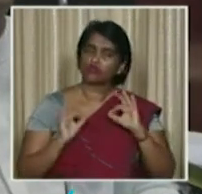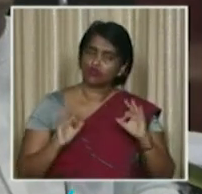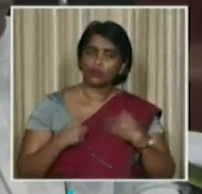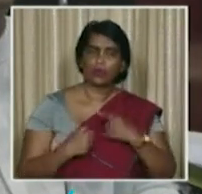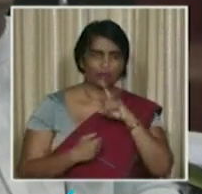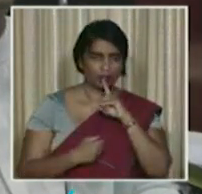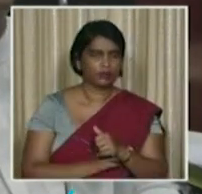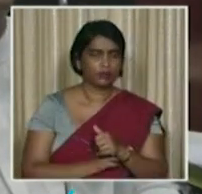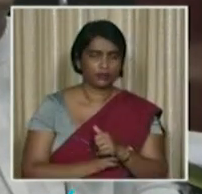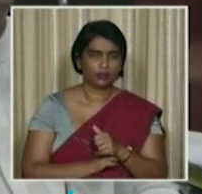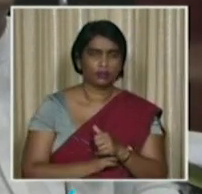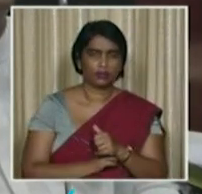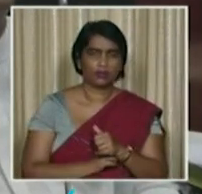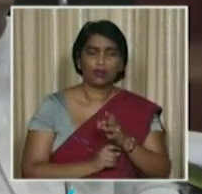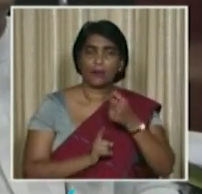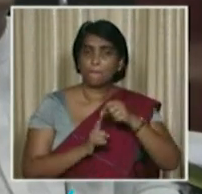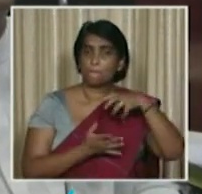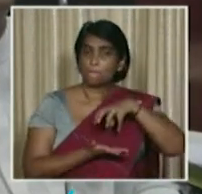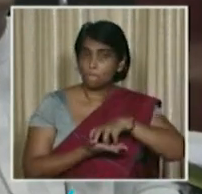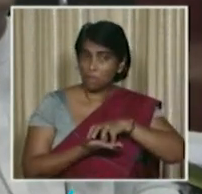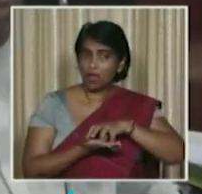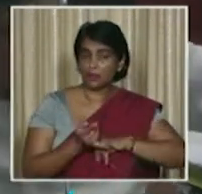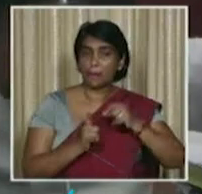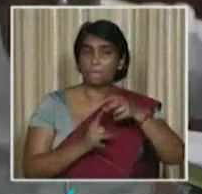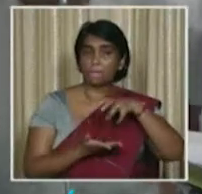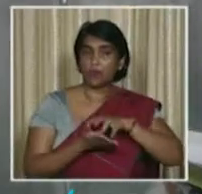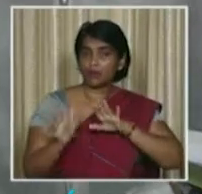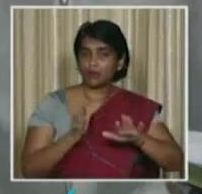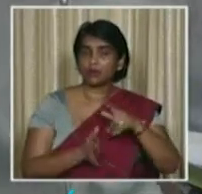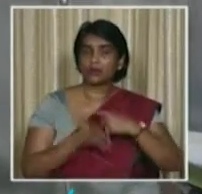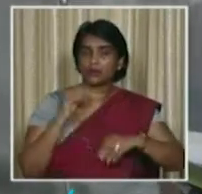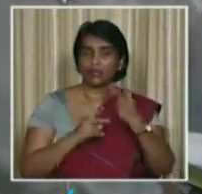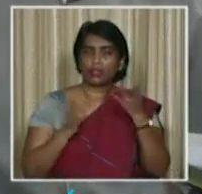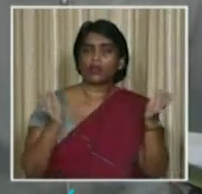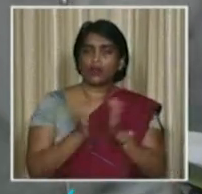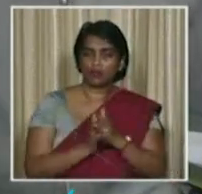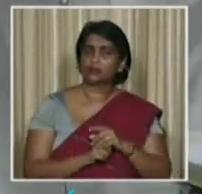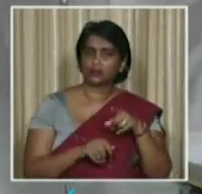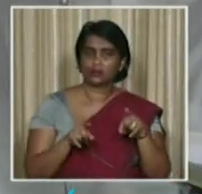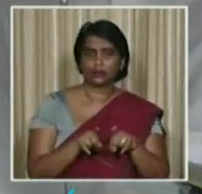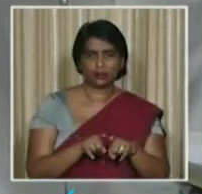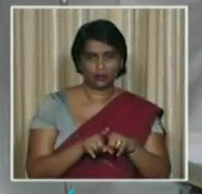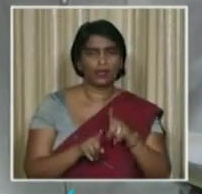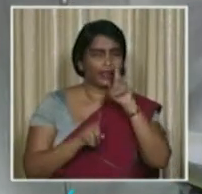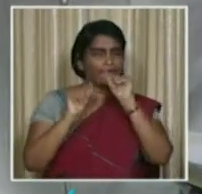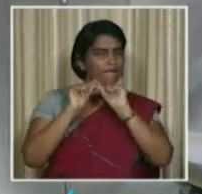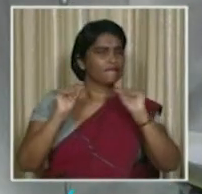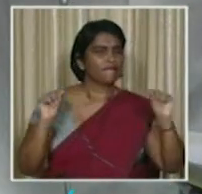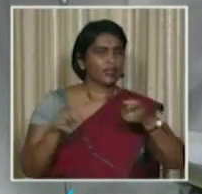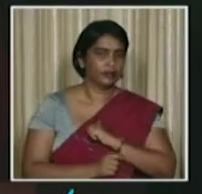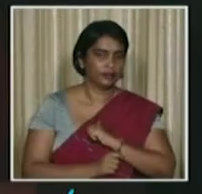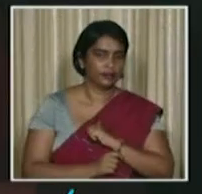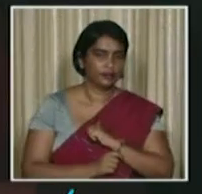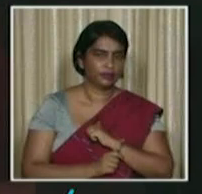කියලා දෙනවා. ඉතින් දෙකම පළාත් සභා මැතිවරණයයි පළාත් පාලන මැතිවරණයයි එකට ඉතිපත් කමන්නේ නැහැ. මොකද පරණ ක්‍රමයේ යනවන. එක වගන්තියකින් එක සංශෝධනය